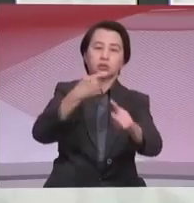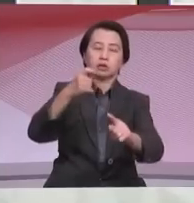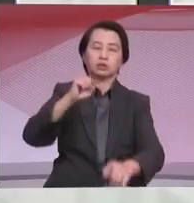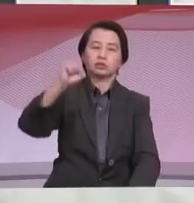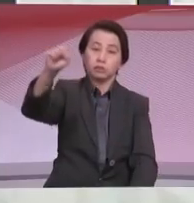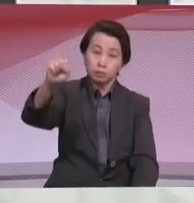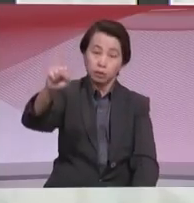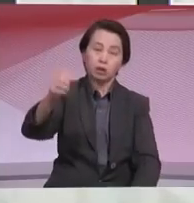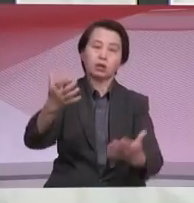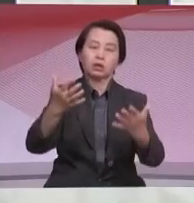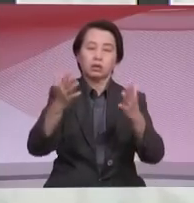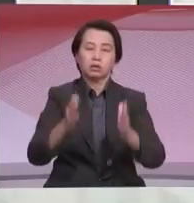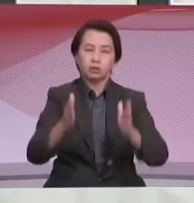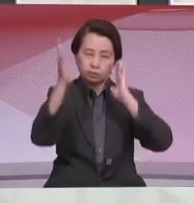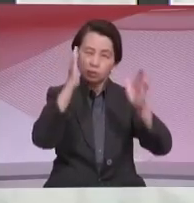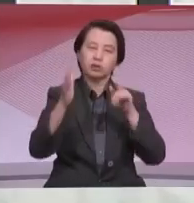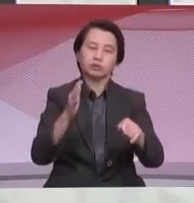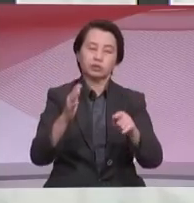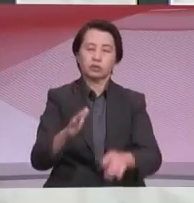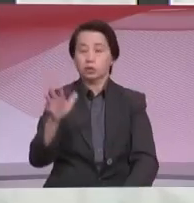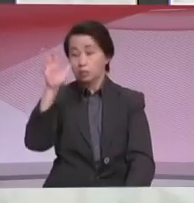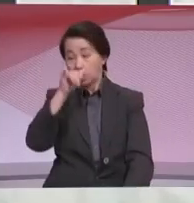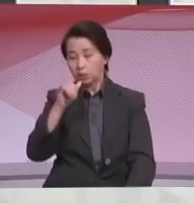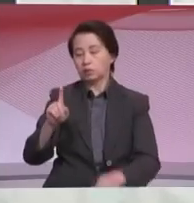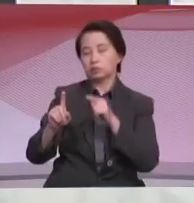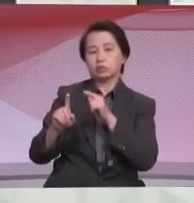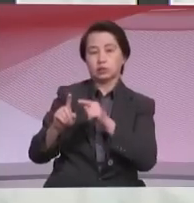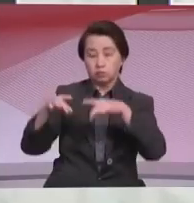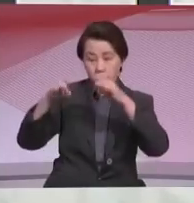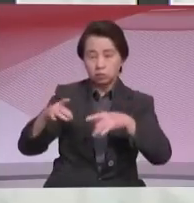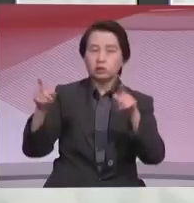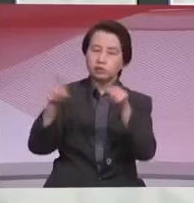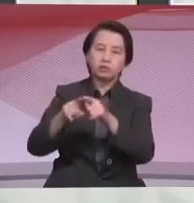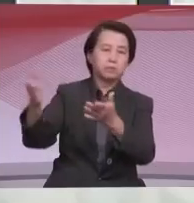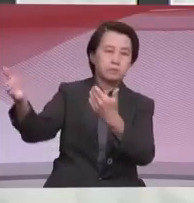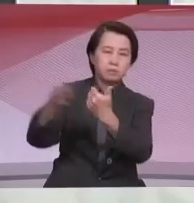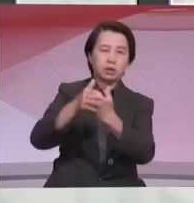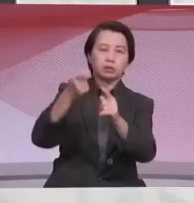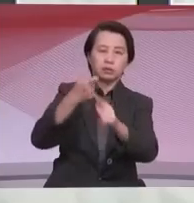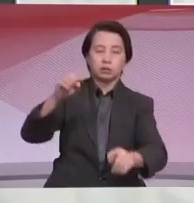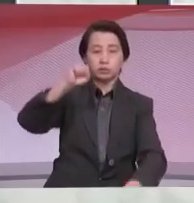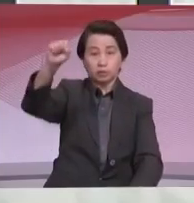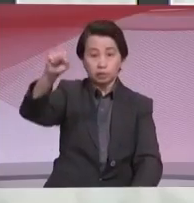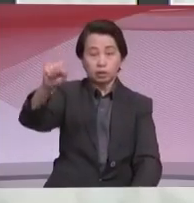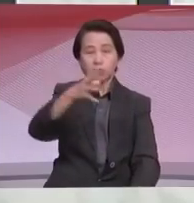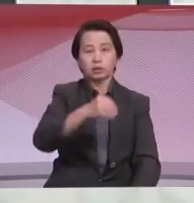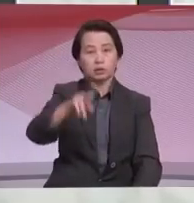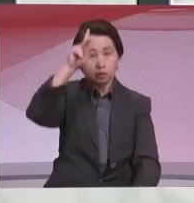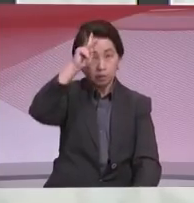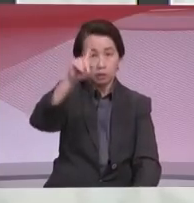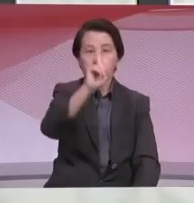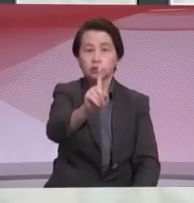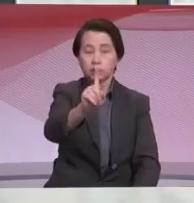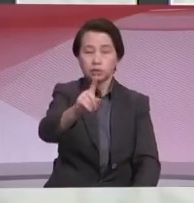di Sabah yang melibatkan warga negara. Di Melaka, 1 kes saringan pulang pada Sabah yang melibatkan warga negara. Di Kelantan,